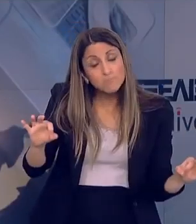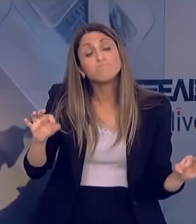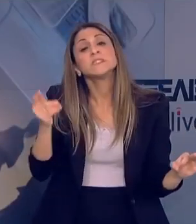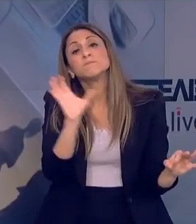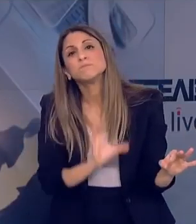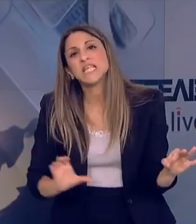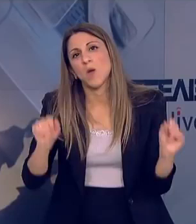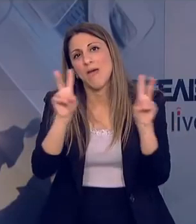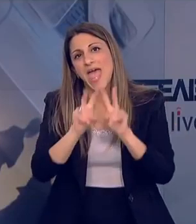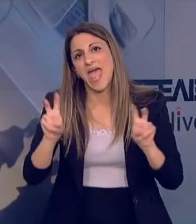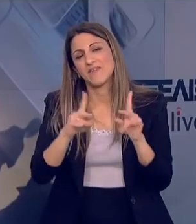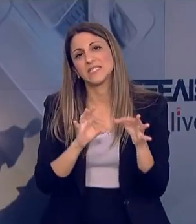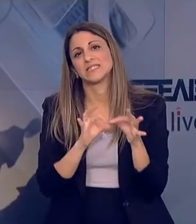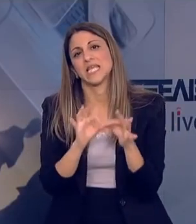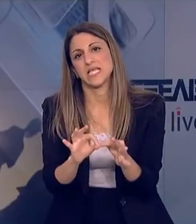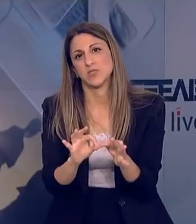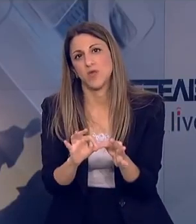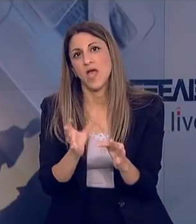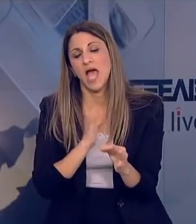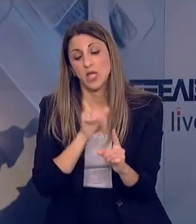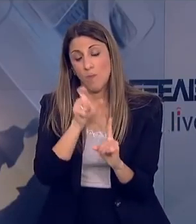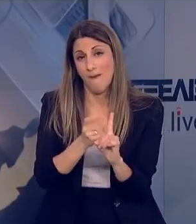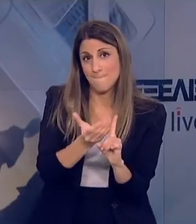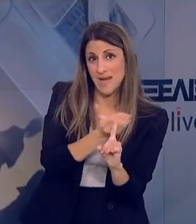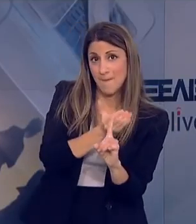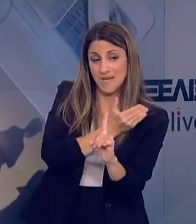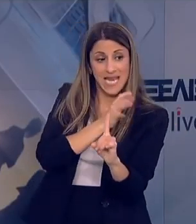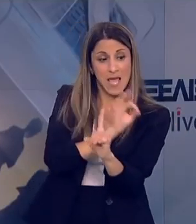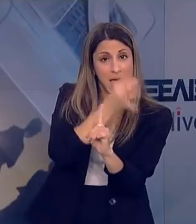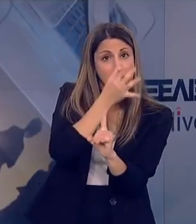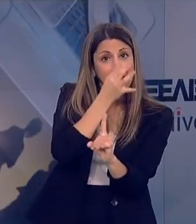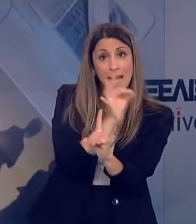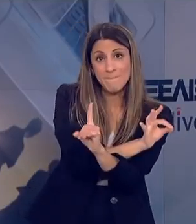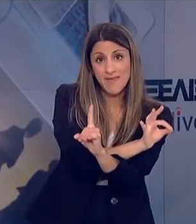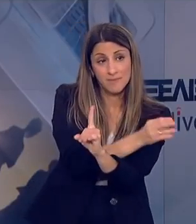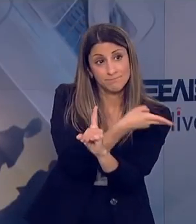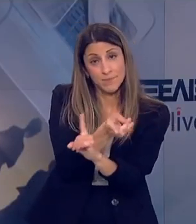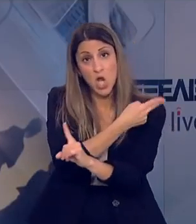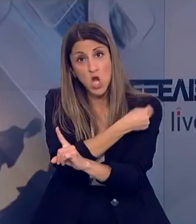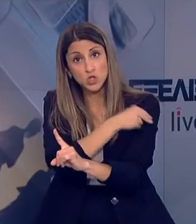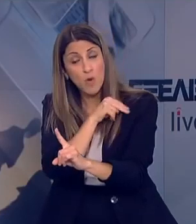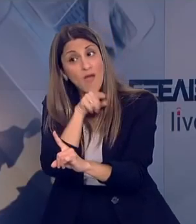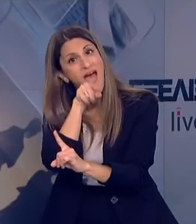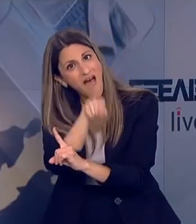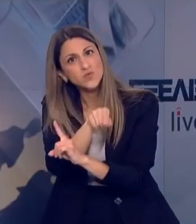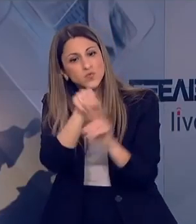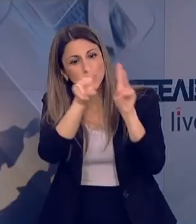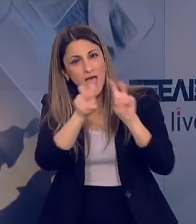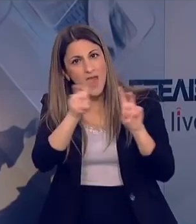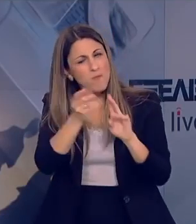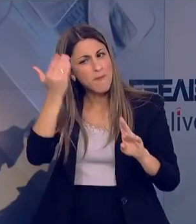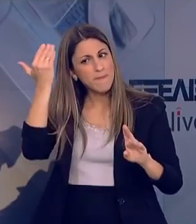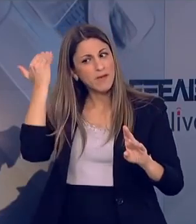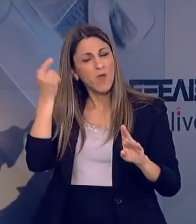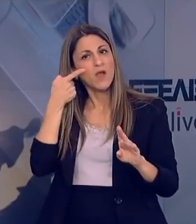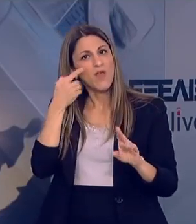γιατί υπάρχουν κρούσματα τα οποία είχαν γρήπη, είχαν μπει στο νοσοκομείο με γρήπη και τα οποία μπορεί κανείς να εξετάσει αναδρομικά και